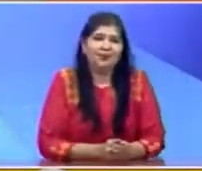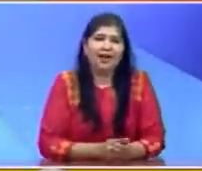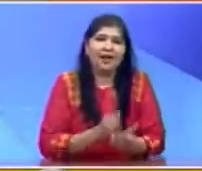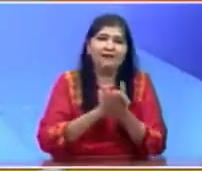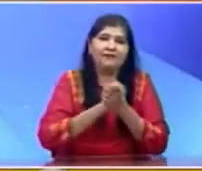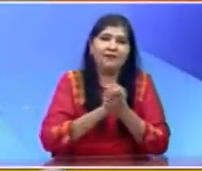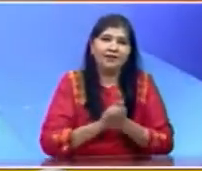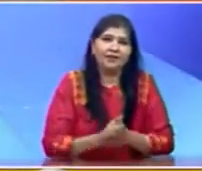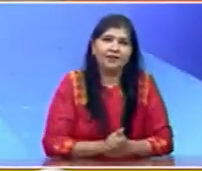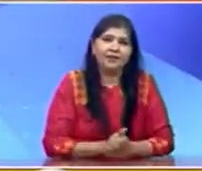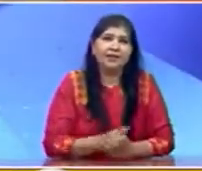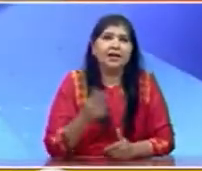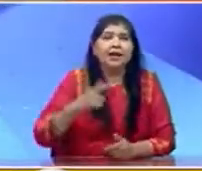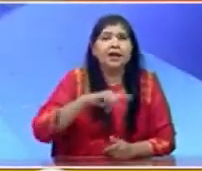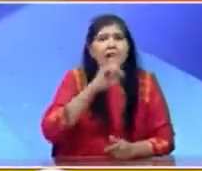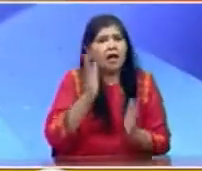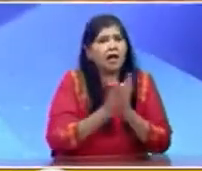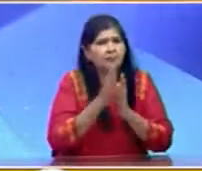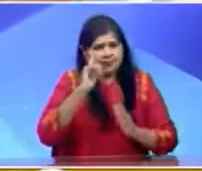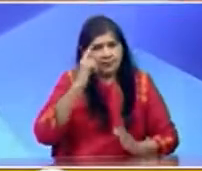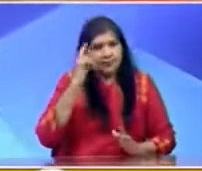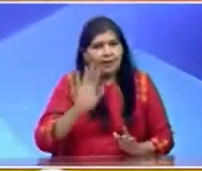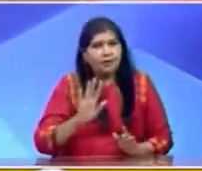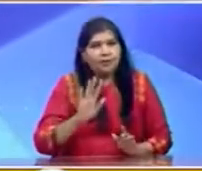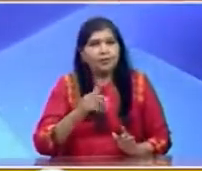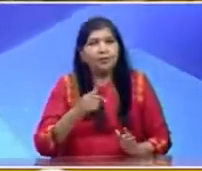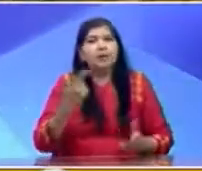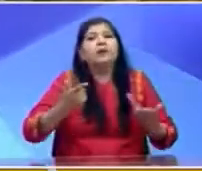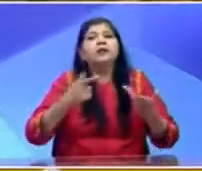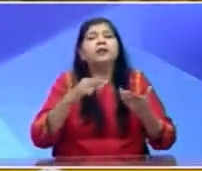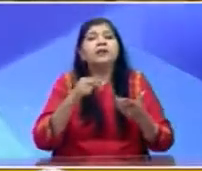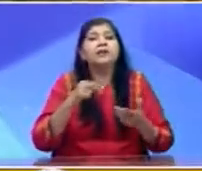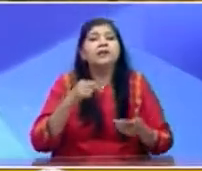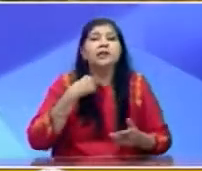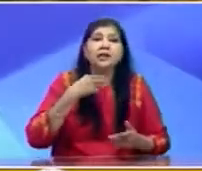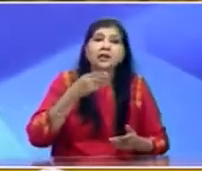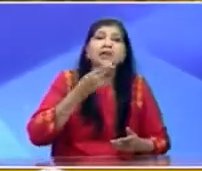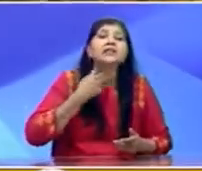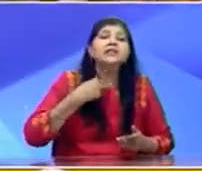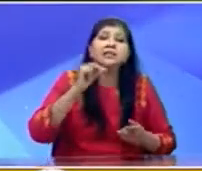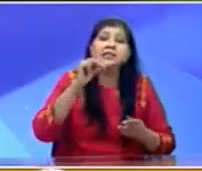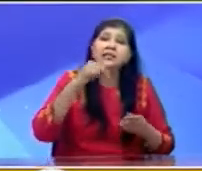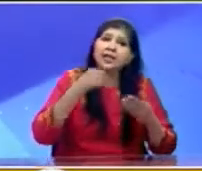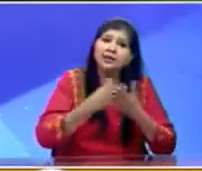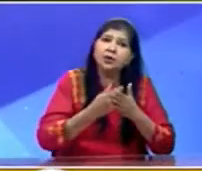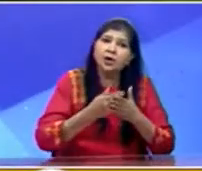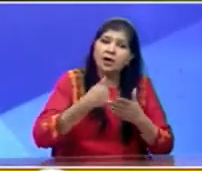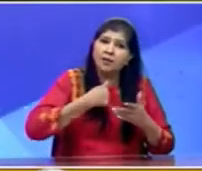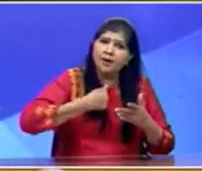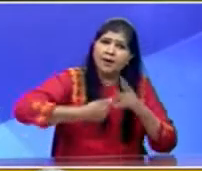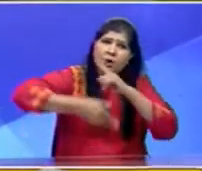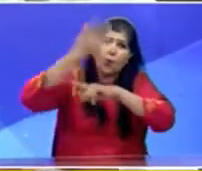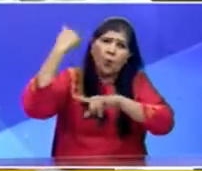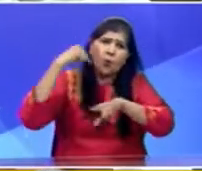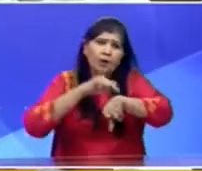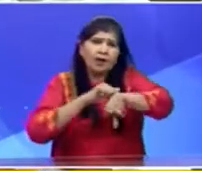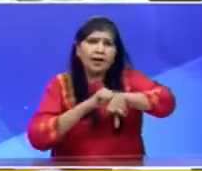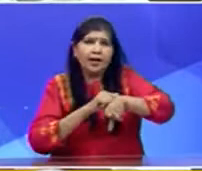साथियों, आप सब जानते हैं कि शहद को हमारे पारंपरिक स्वास्थ्य विज्ञान